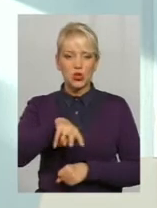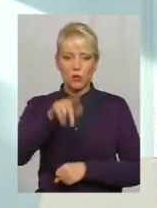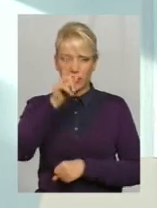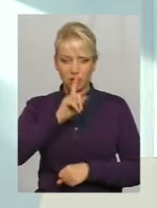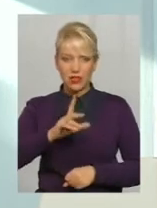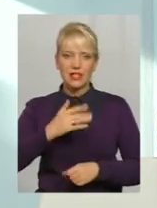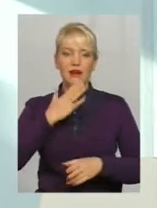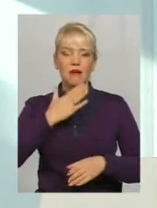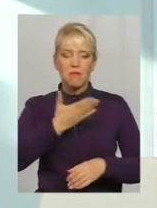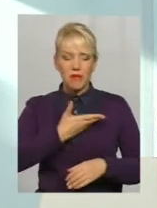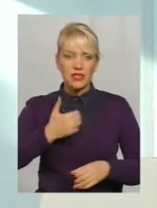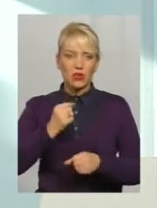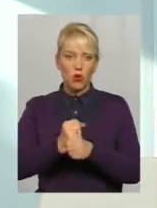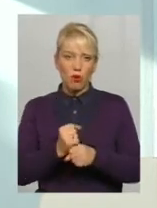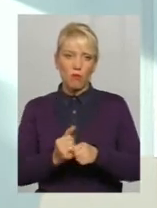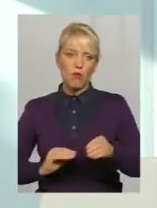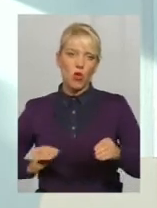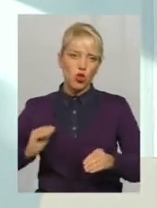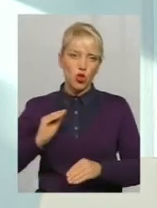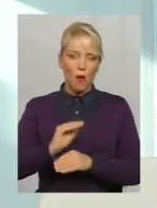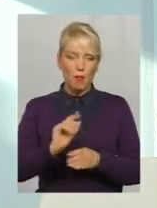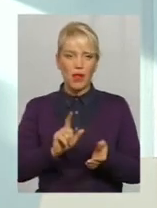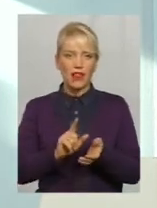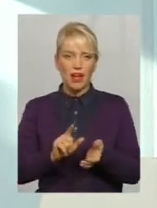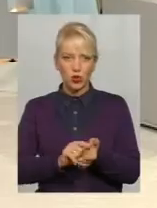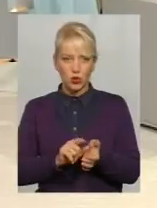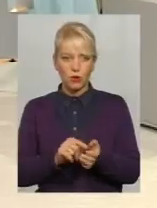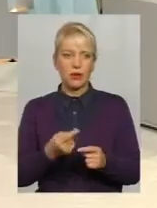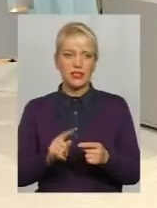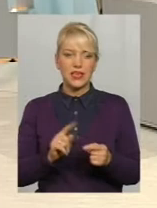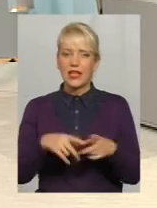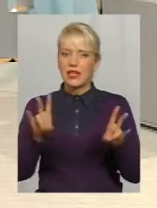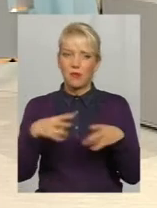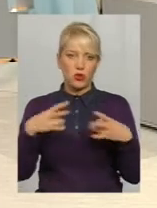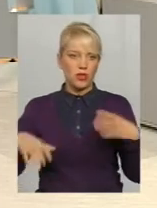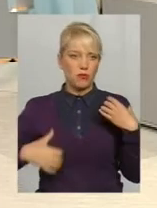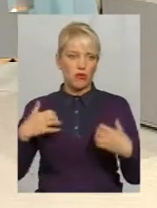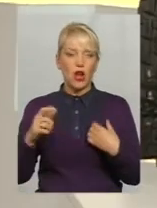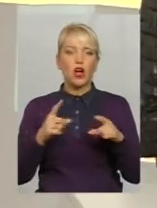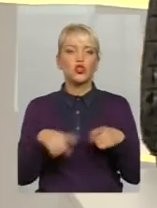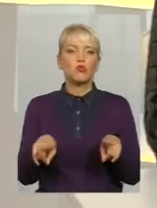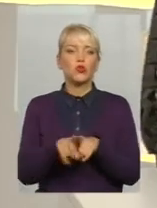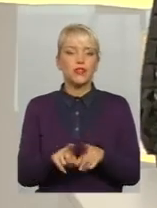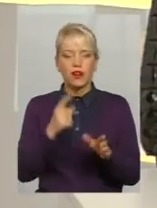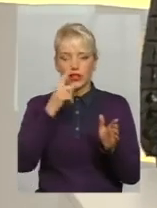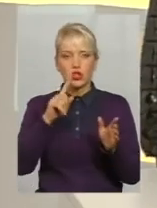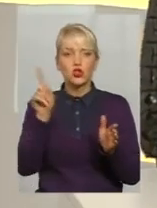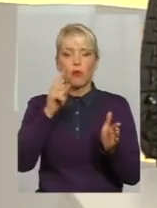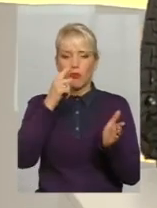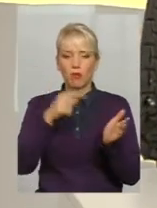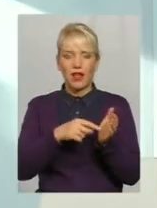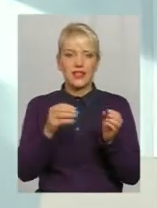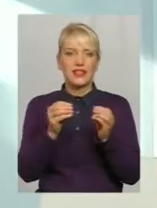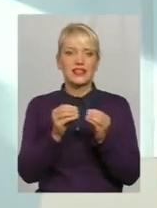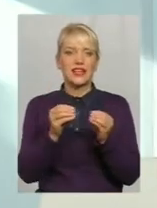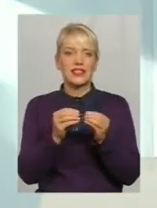нашим пенсіонерам доплату, тому їм тобто цих 10 тисяч пенсіонерів, чому так сталося, що вони не потрапили? Некоректні